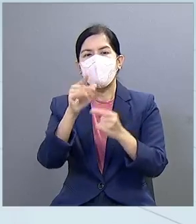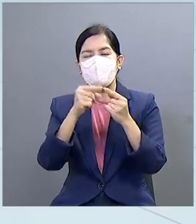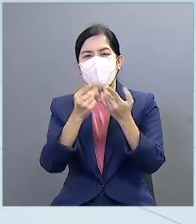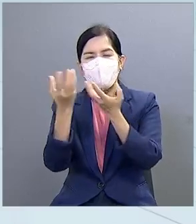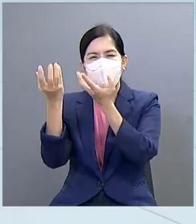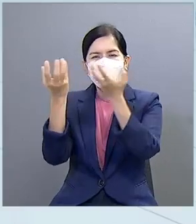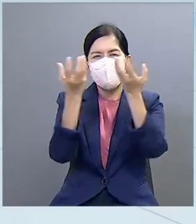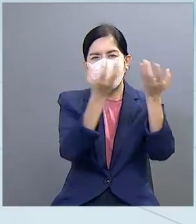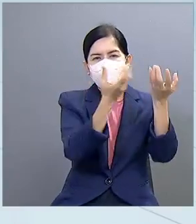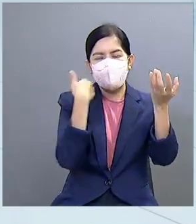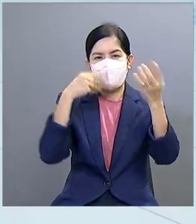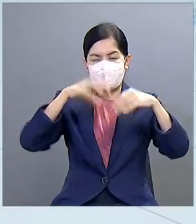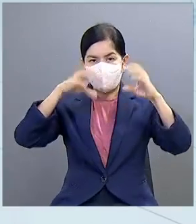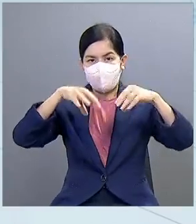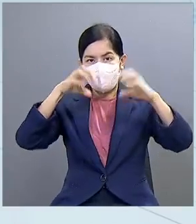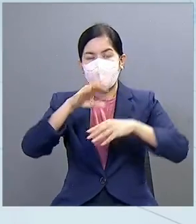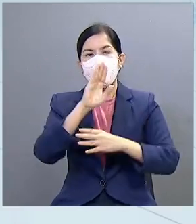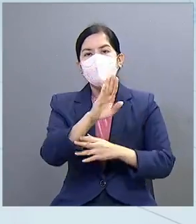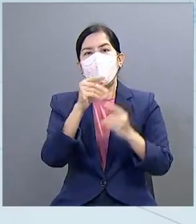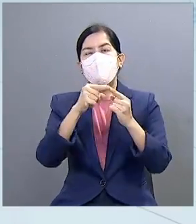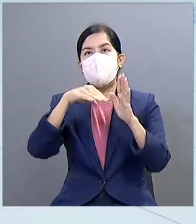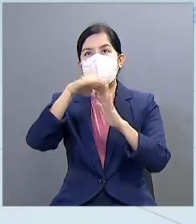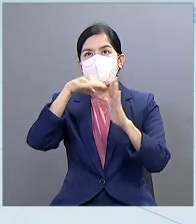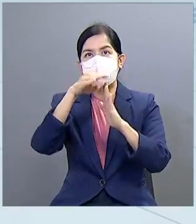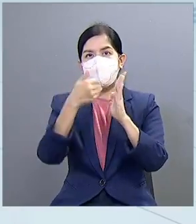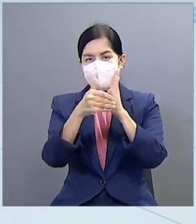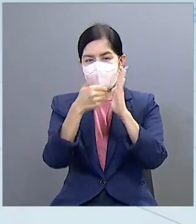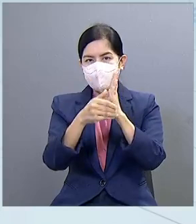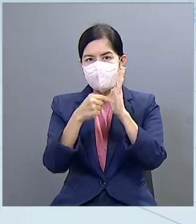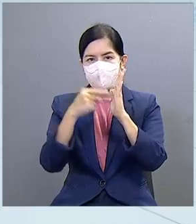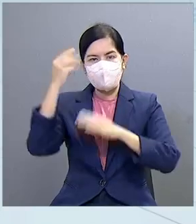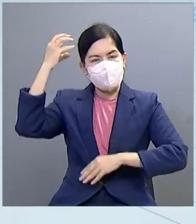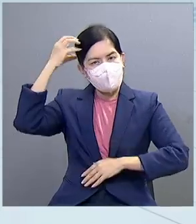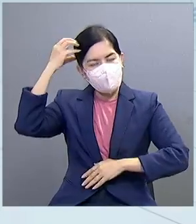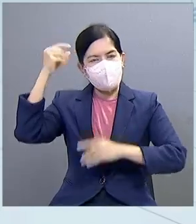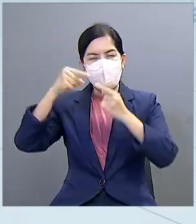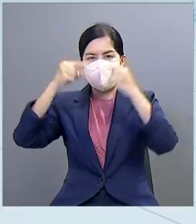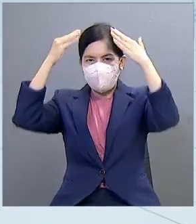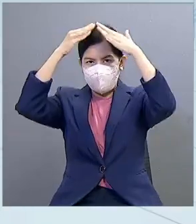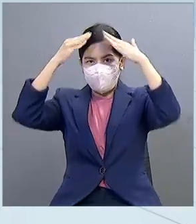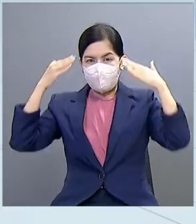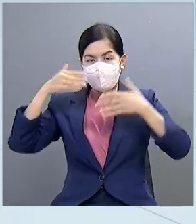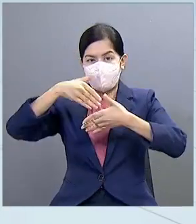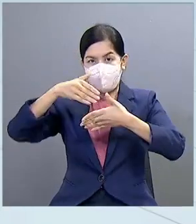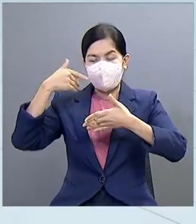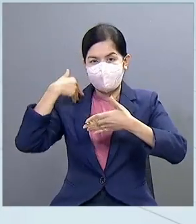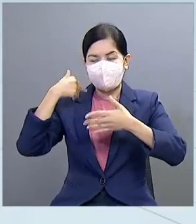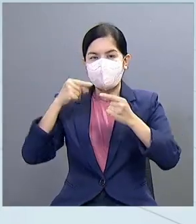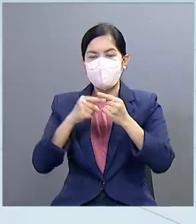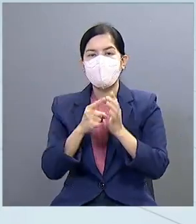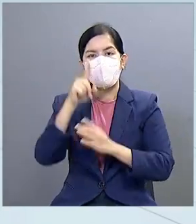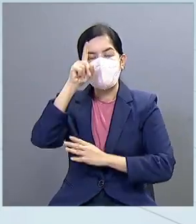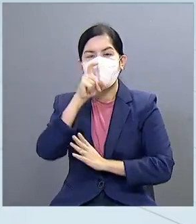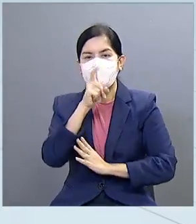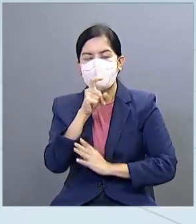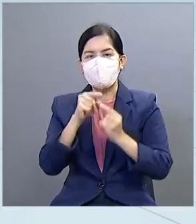ดผ่านที่บริเวณพื้นที่ภาคเหนือภาคอีสานลาวตอนบนแล้วก็เวียดนามตอนบนค่ะซึ่งก็จะทําให้ในช่วงสุดสัปดาห์นี้นะคะประเทศไทยก็จะกลับม